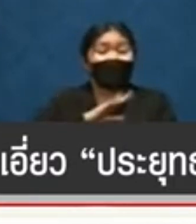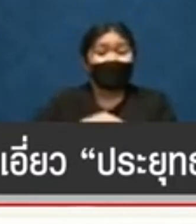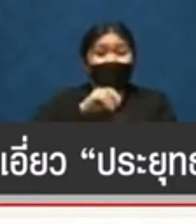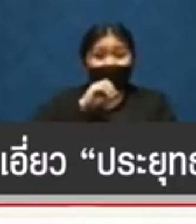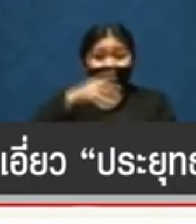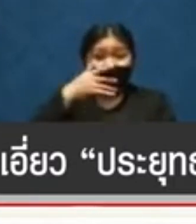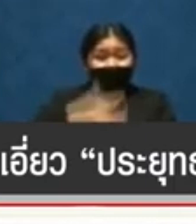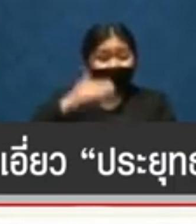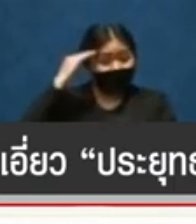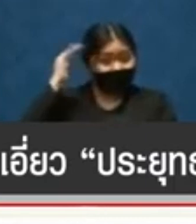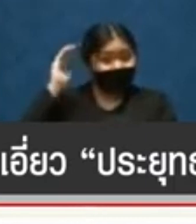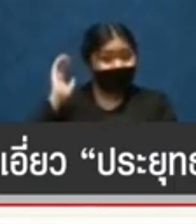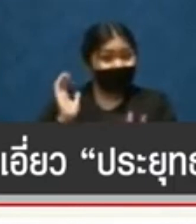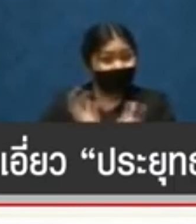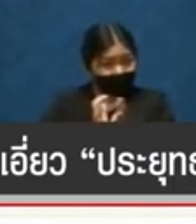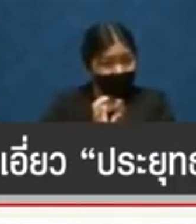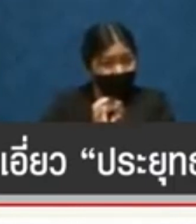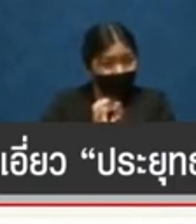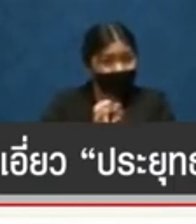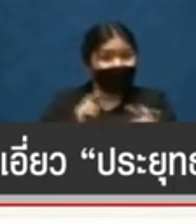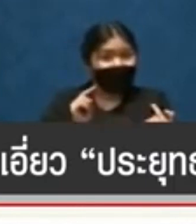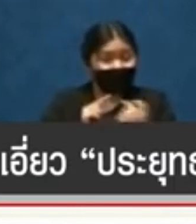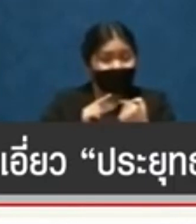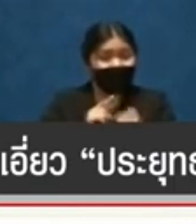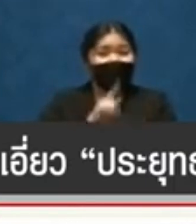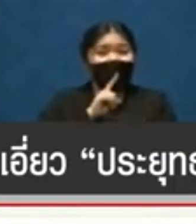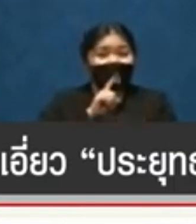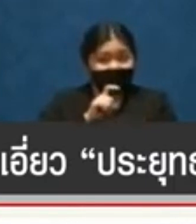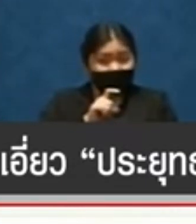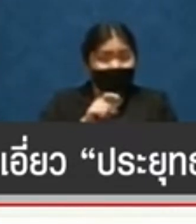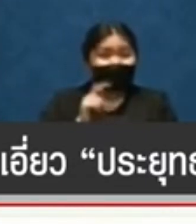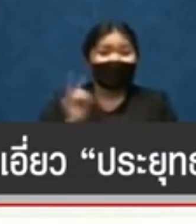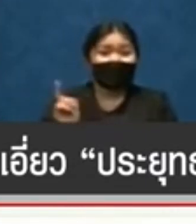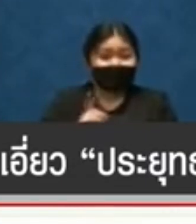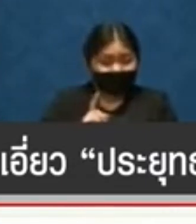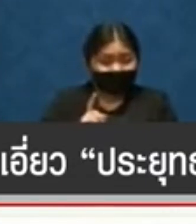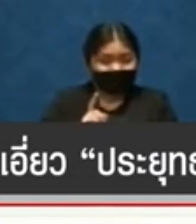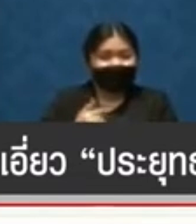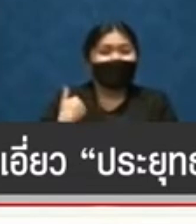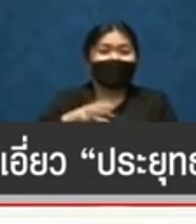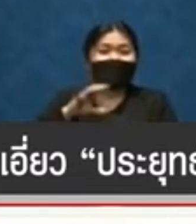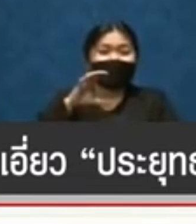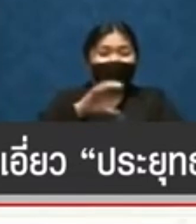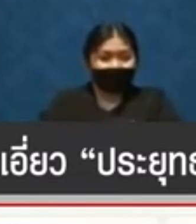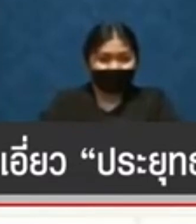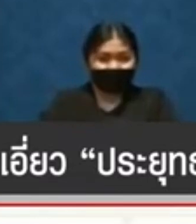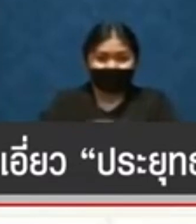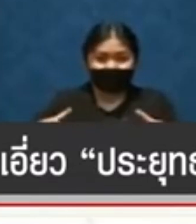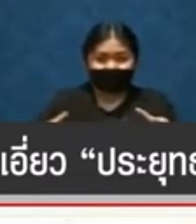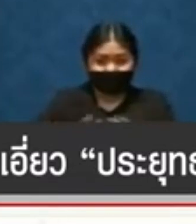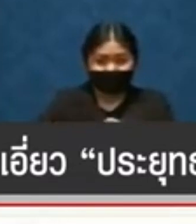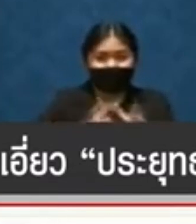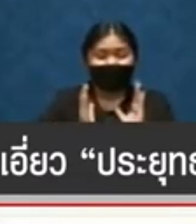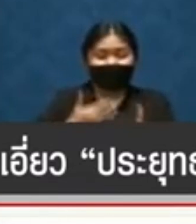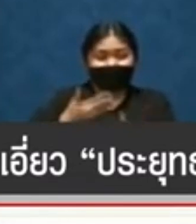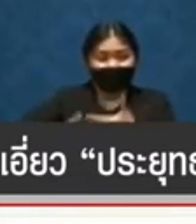ฟอกเงินต่อมาสารอนุมัติหมายจับด้วยปกติคนฐานะแบบนี้ไม่มีทางหมายจับได้ง่ายๆต่อมาศาล